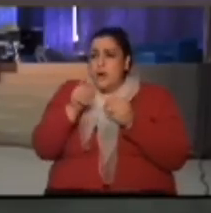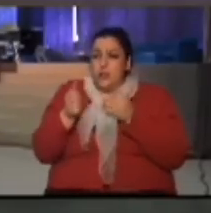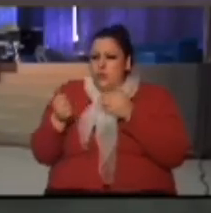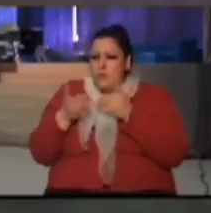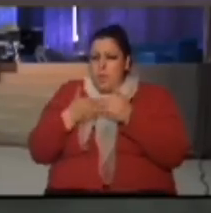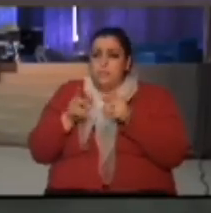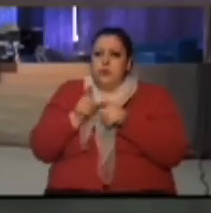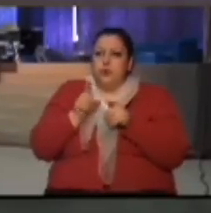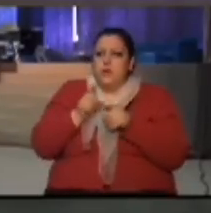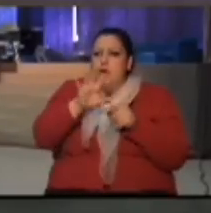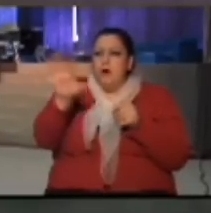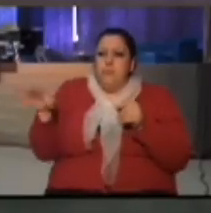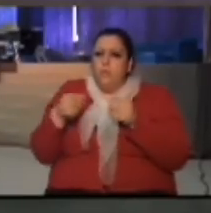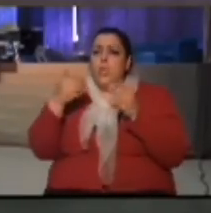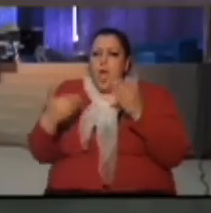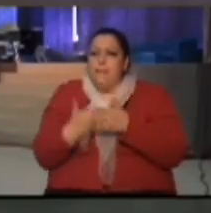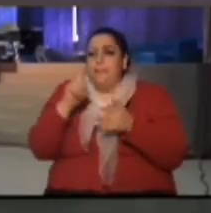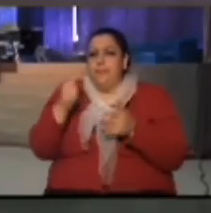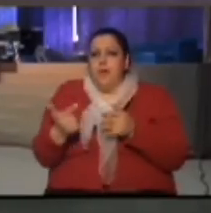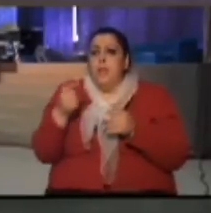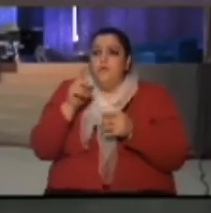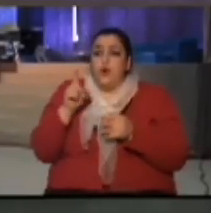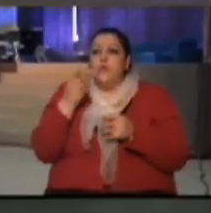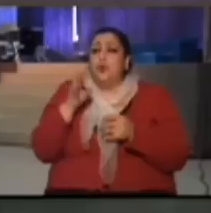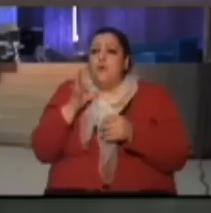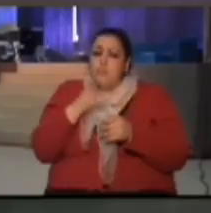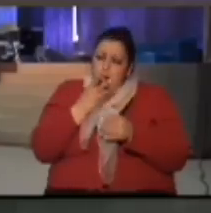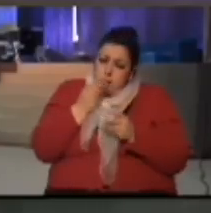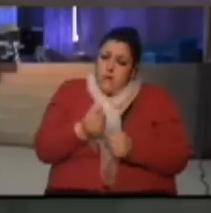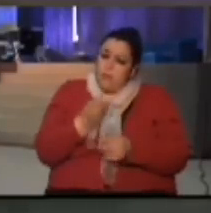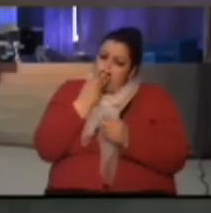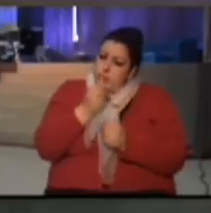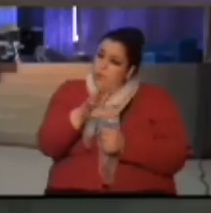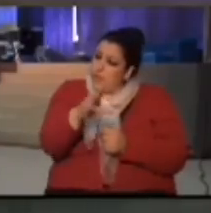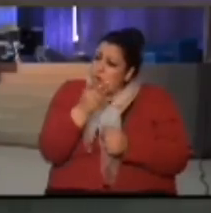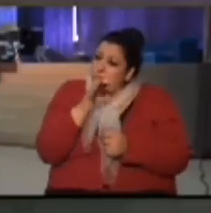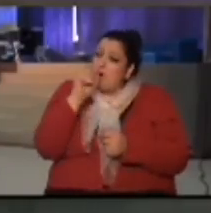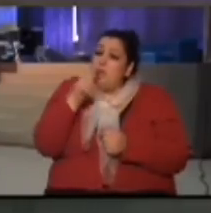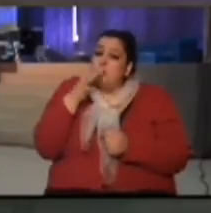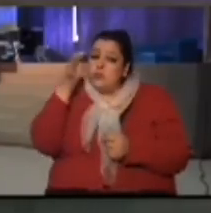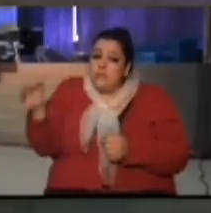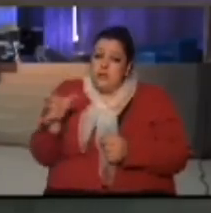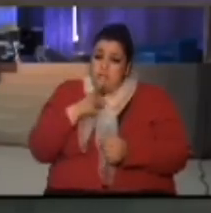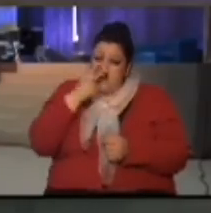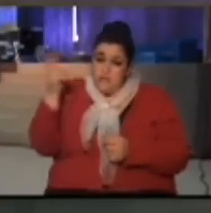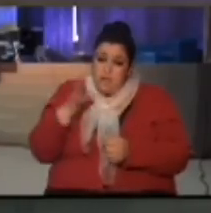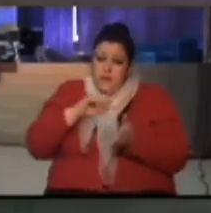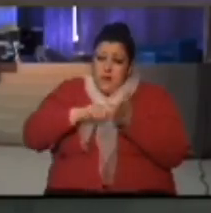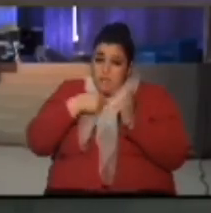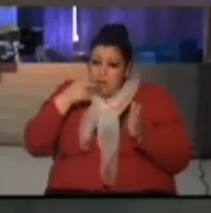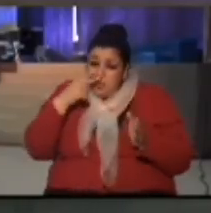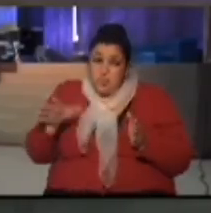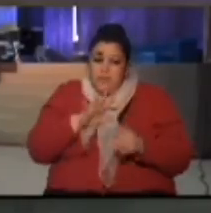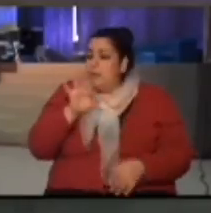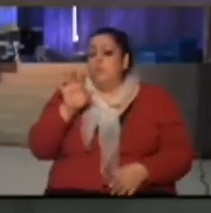էին։ Այդ նույն մարդիկ, որ Թովմասին համոզում էին, էլի փակ դռների ետևում էին։ Ու իրանք բոլորը միասին